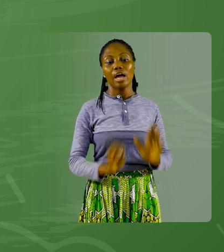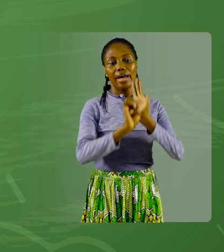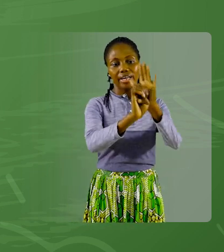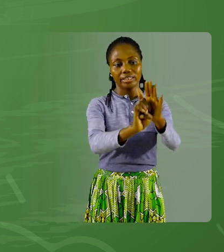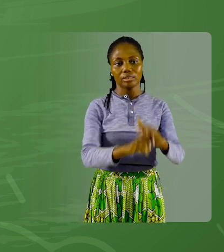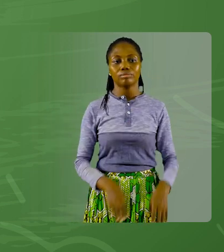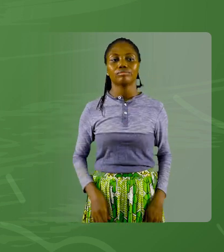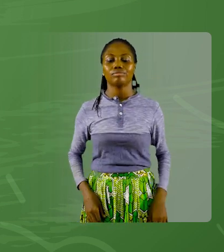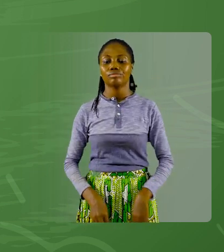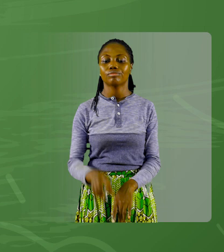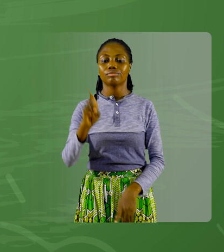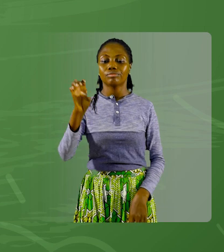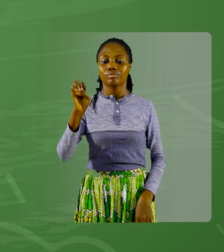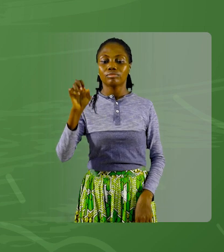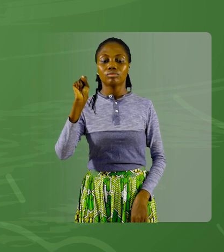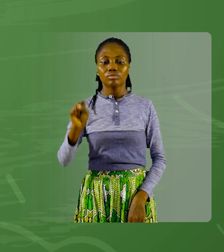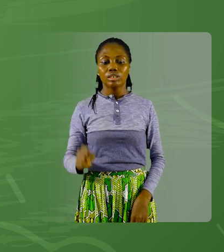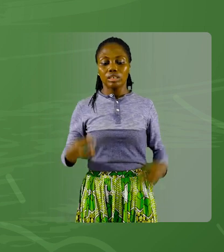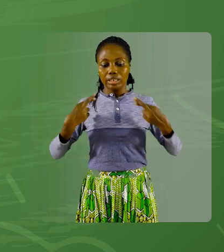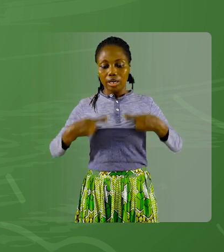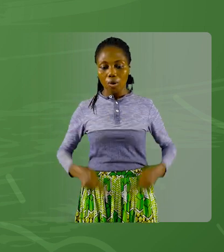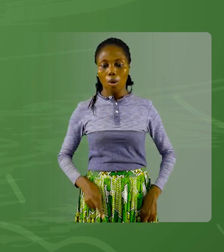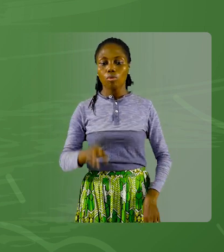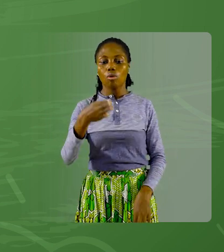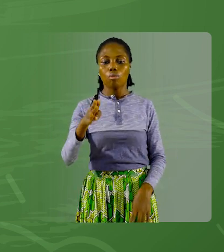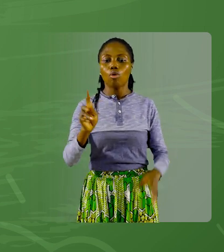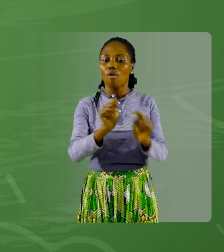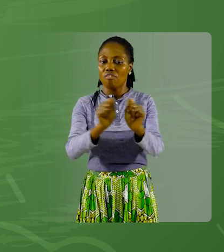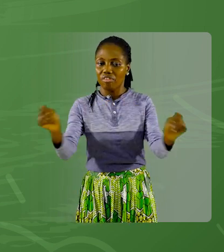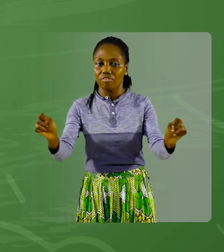Exemple, des robes bleu vif.